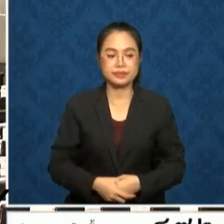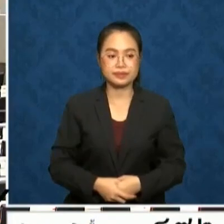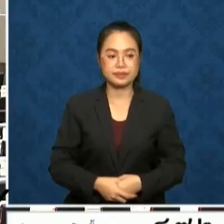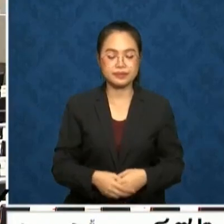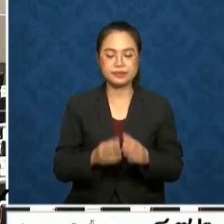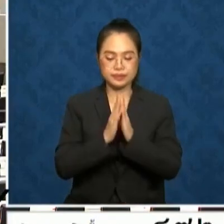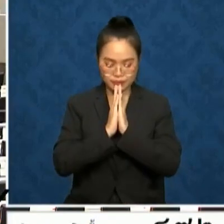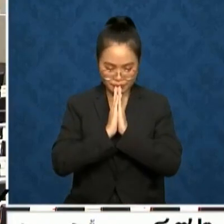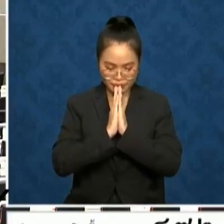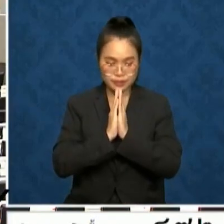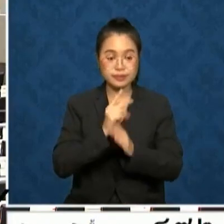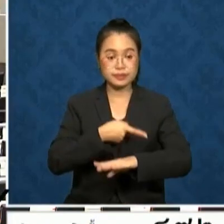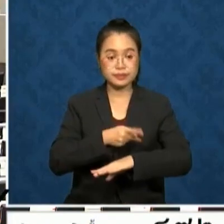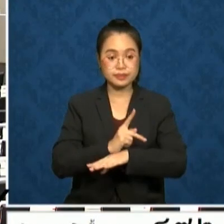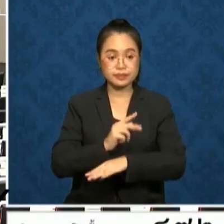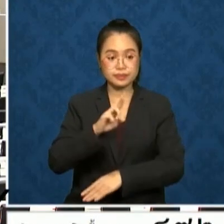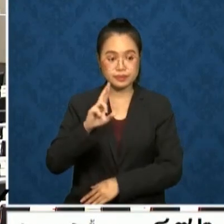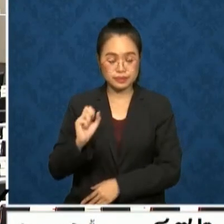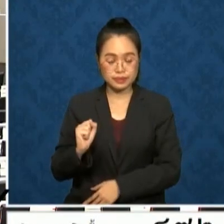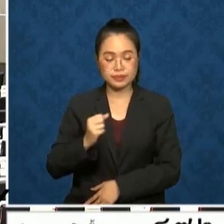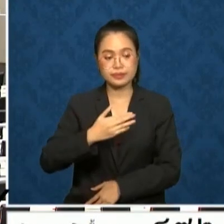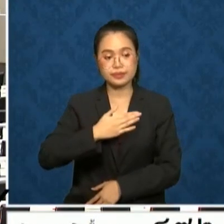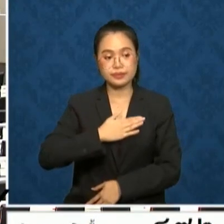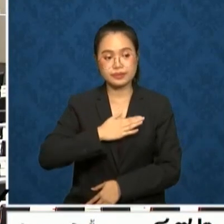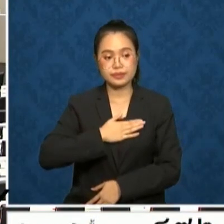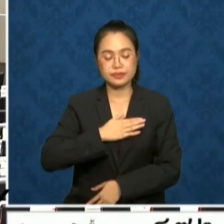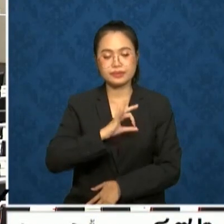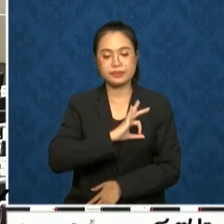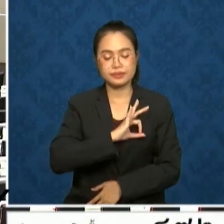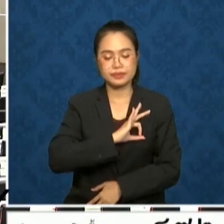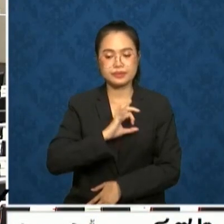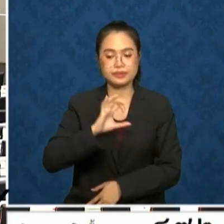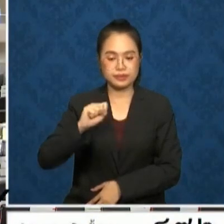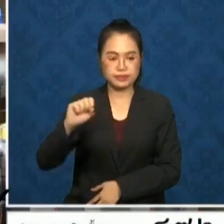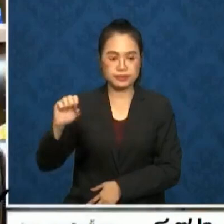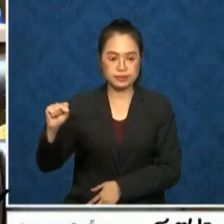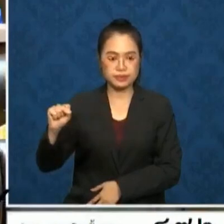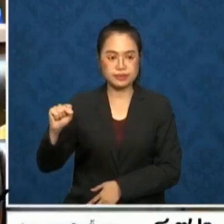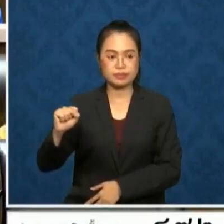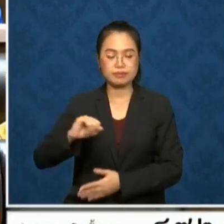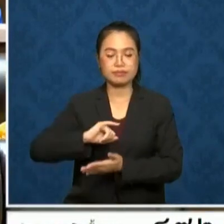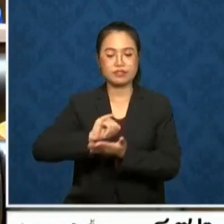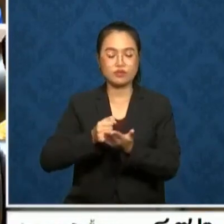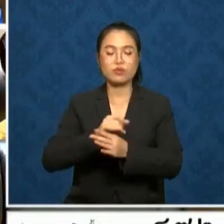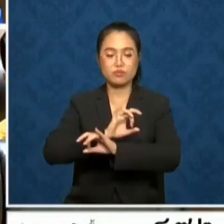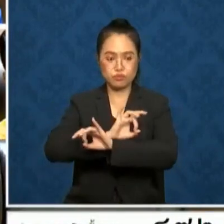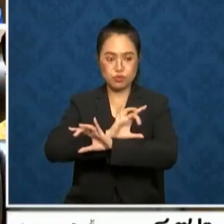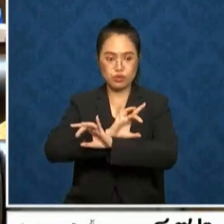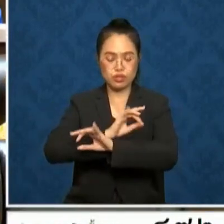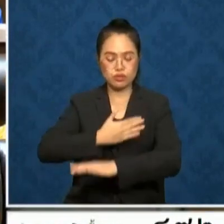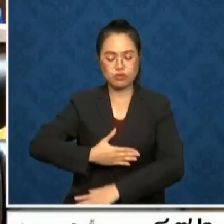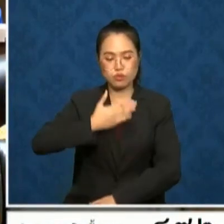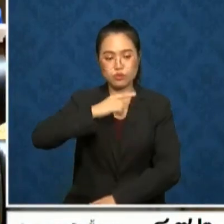กับเรียนท่านประธานสภาที่เคารพผมนายเลิกอยู่ดีสมาชิกสภาผู้แทนราษฎรจังหวัดเพชรบุรีเขต2พรรคภูมิใ